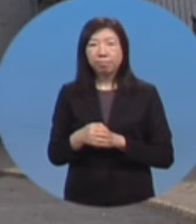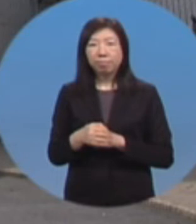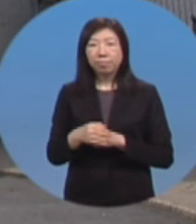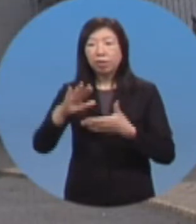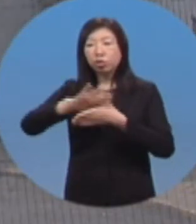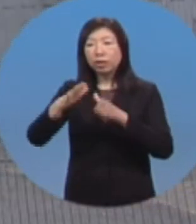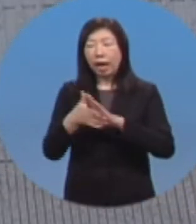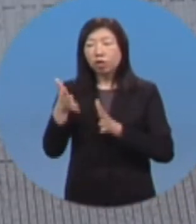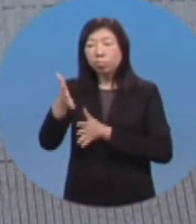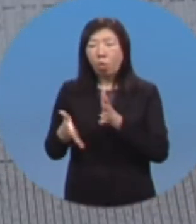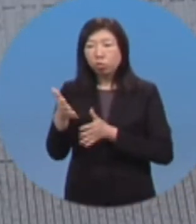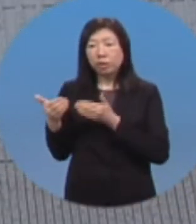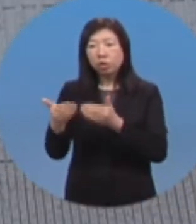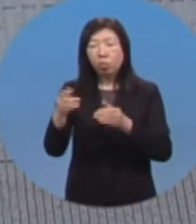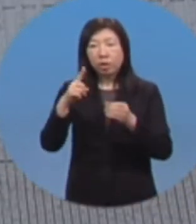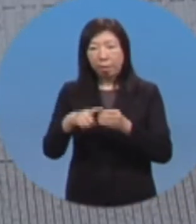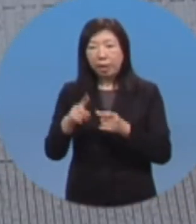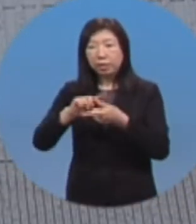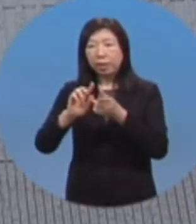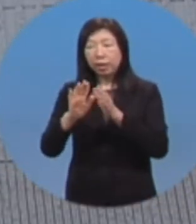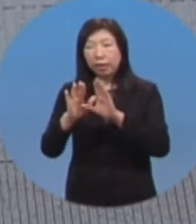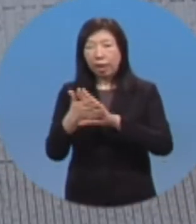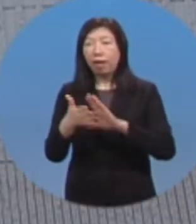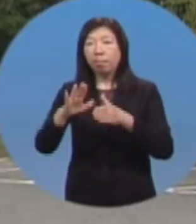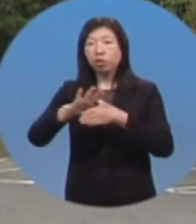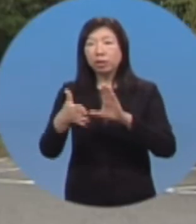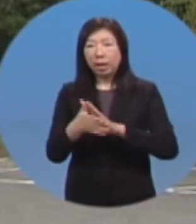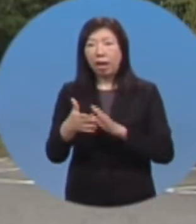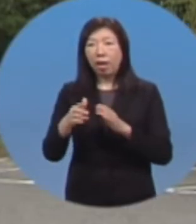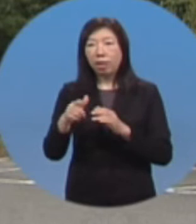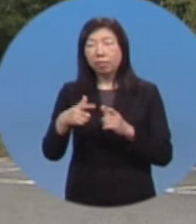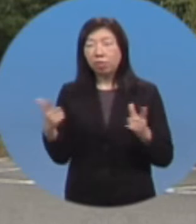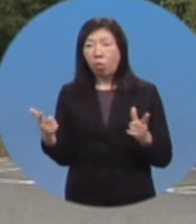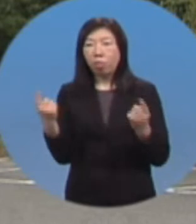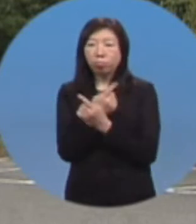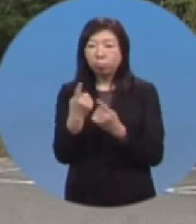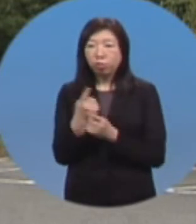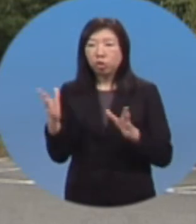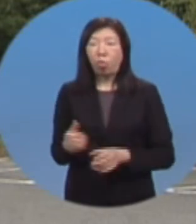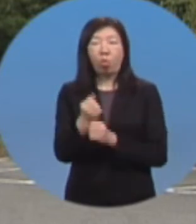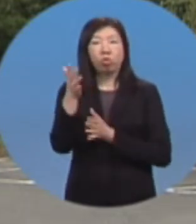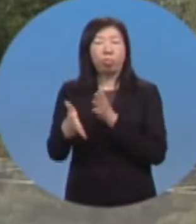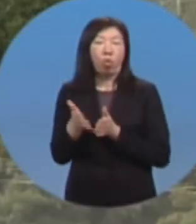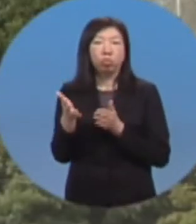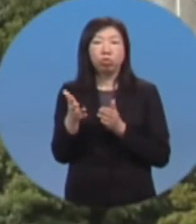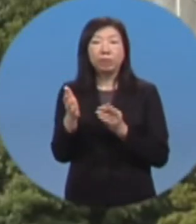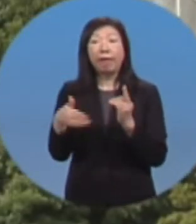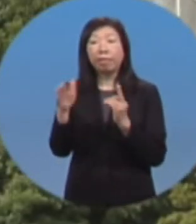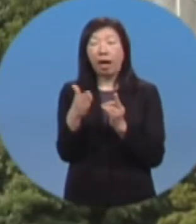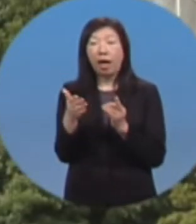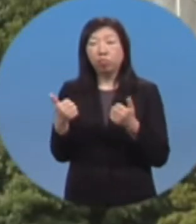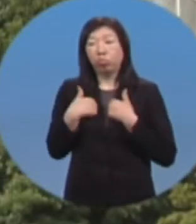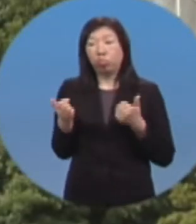文化スポーツ振興のため千葉県文化会館の大規模改修や総合スポーツセンター体育館の建て替えに